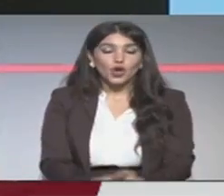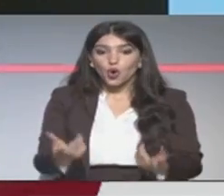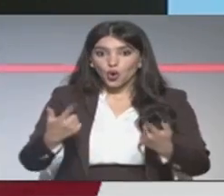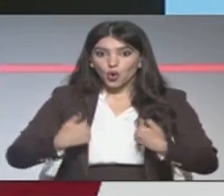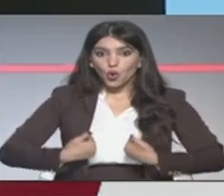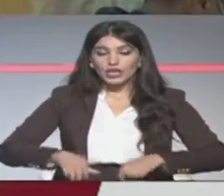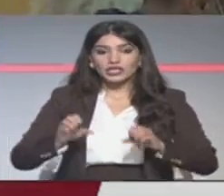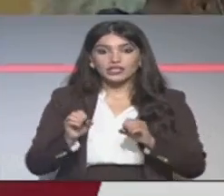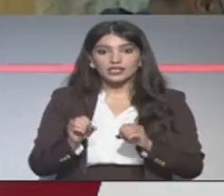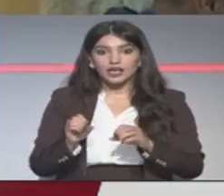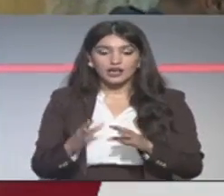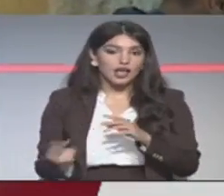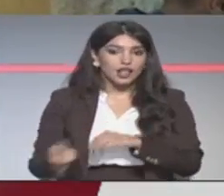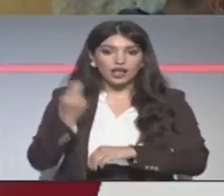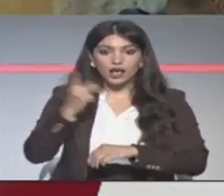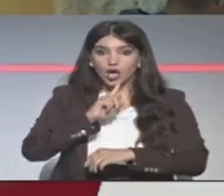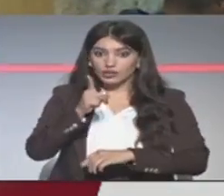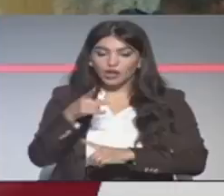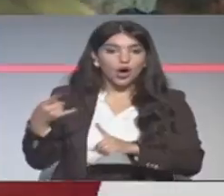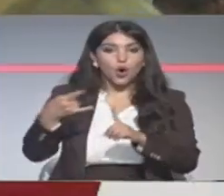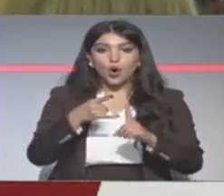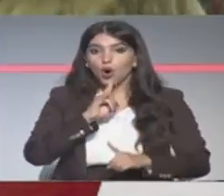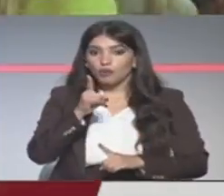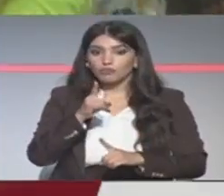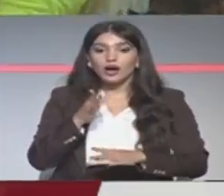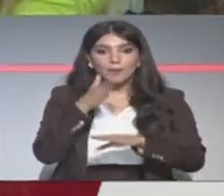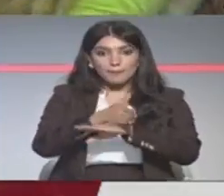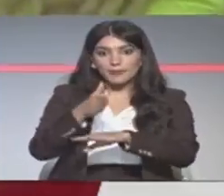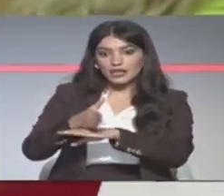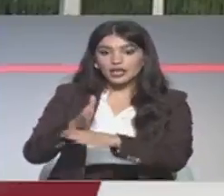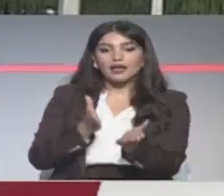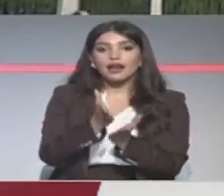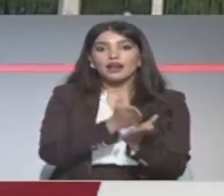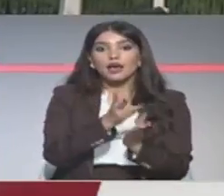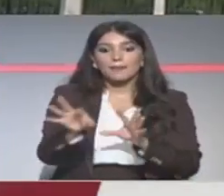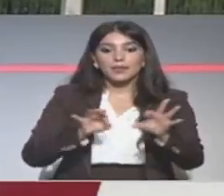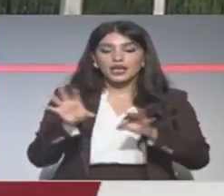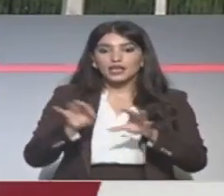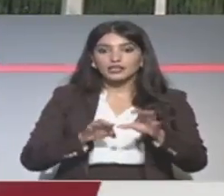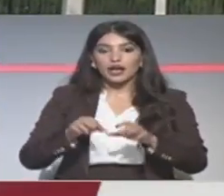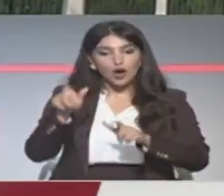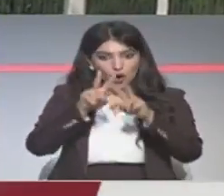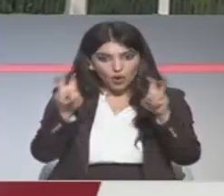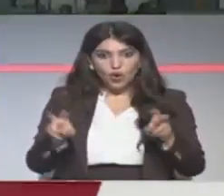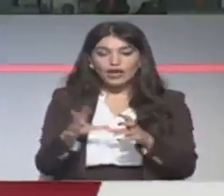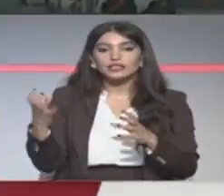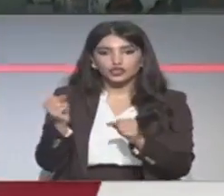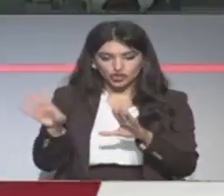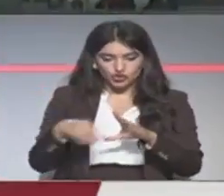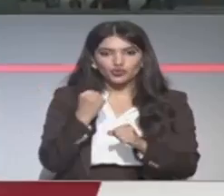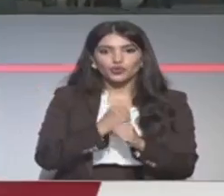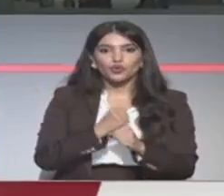وزارة التعليم العالي والبحث العلمي تعلن التوجه نحو الرفع من طاقات الاستيعاب في الاختصاصات والشعاب المشغلة وسهلة الاندماج،